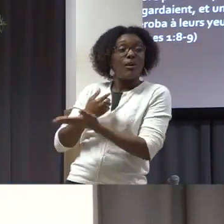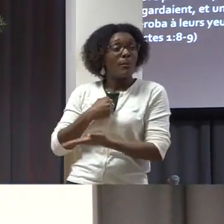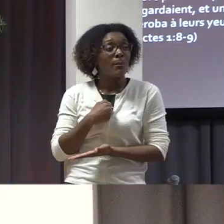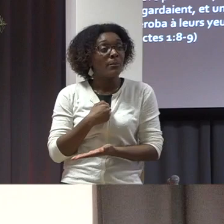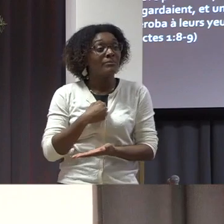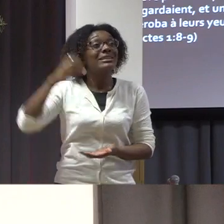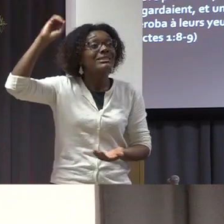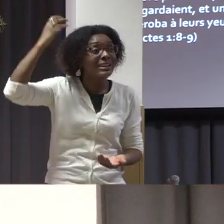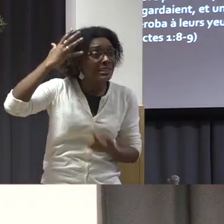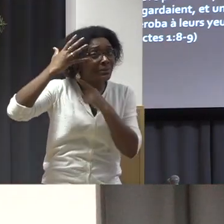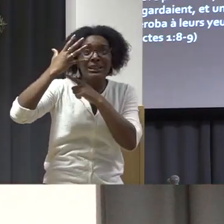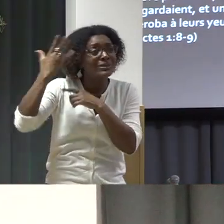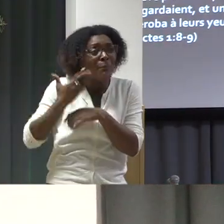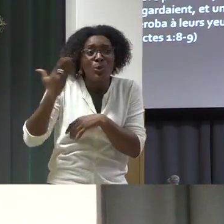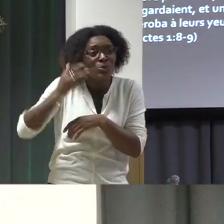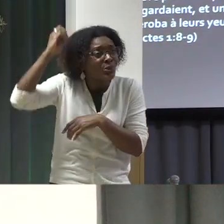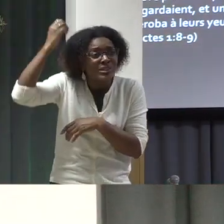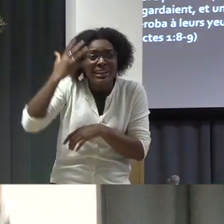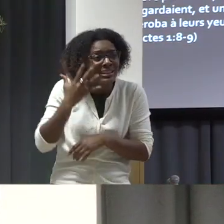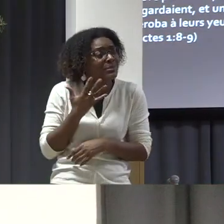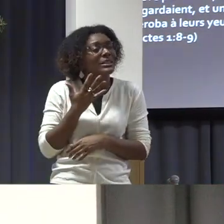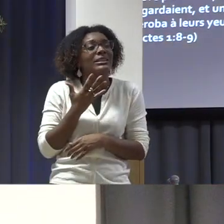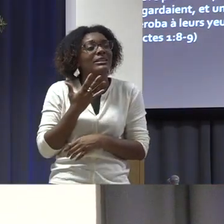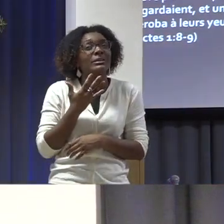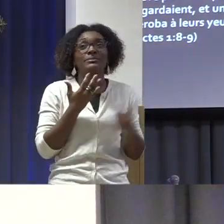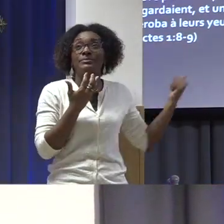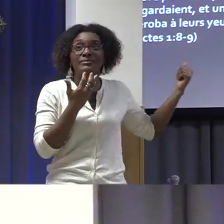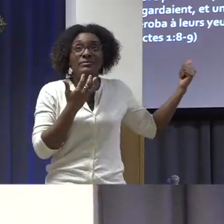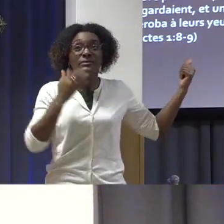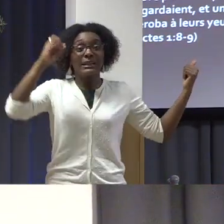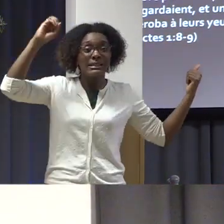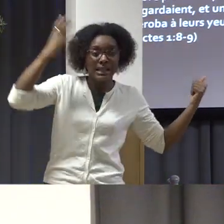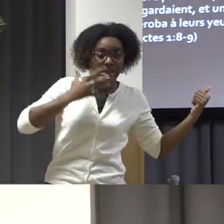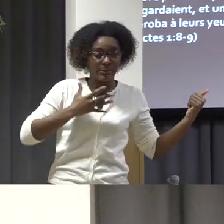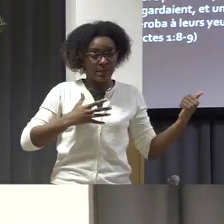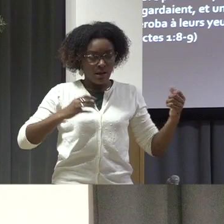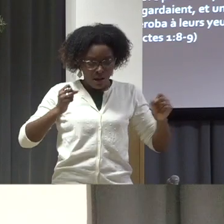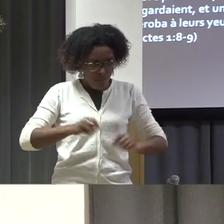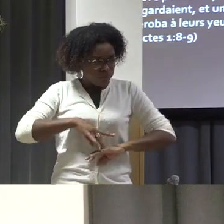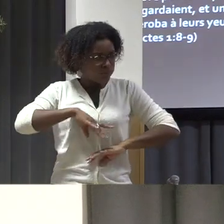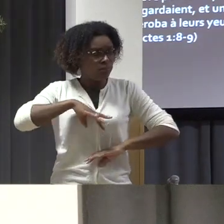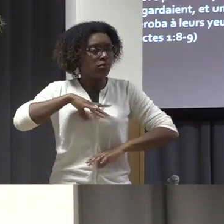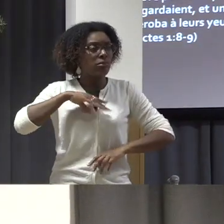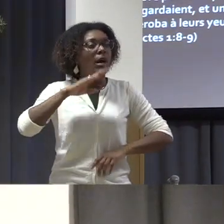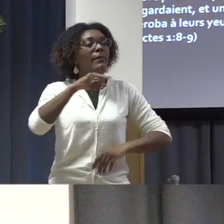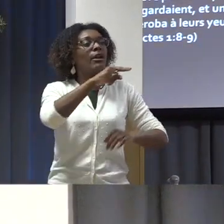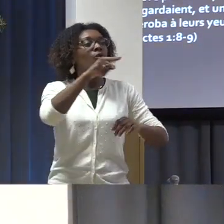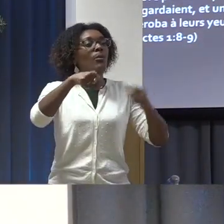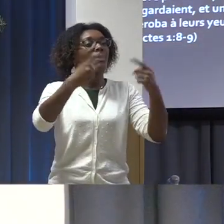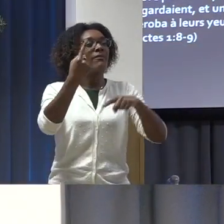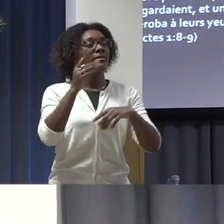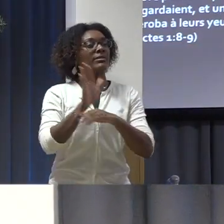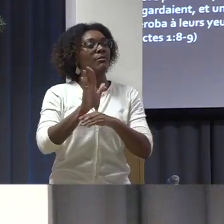saint-esprit survenant sur vous et vous serez mes témoins le but est